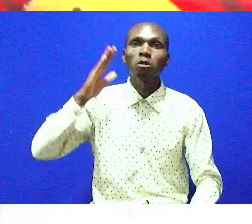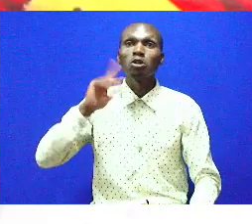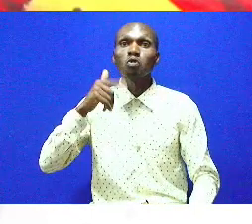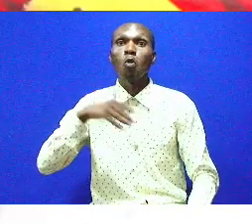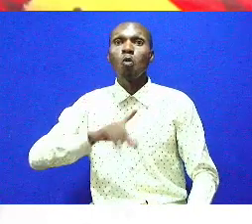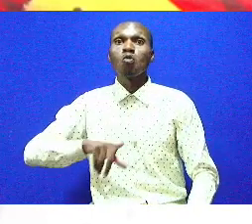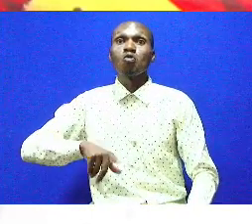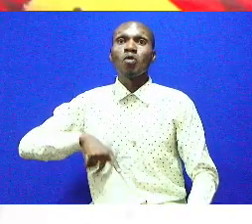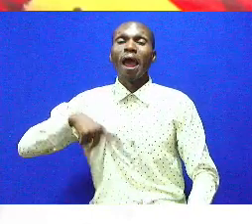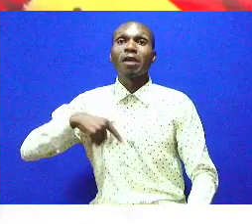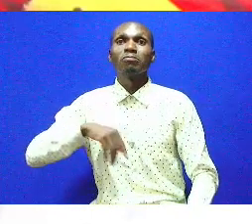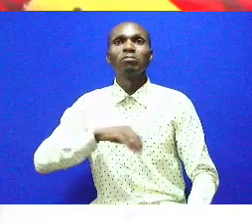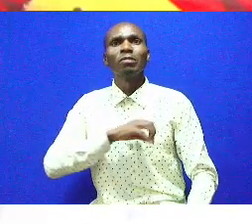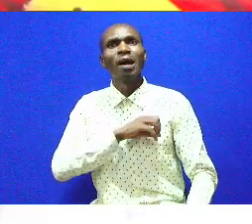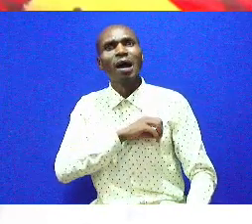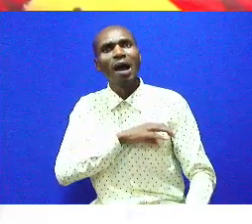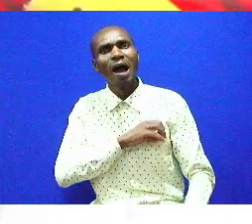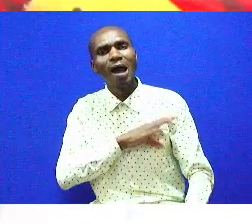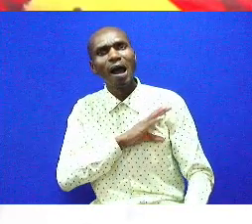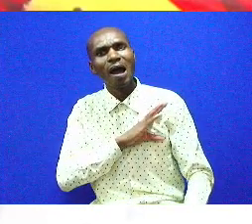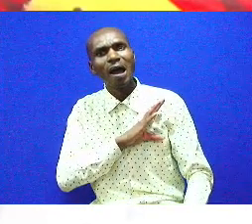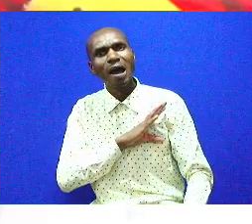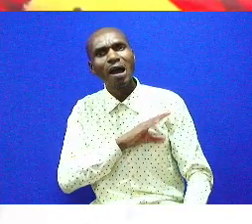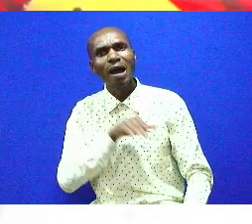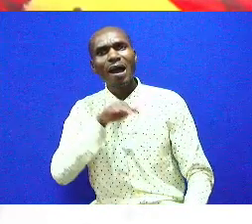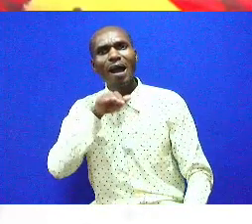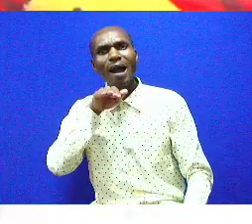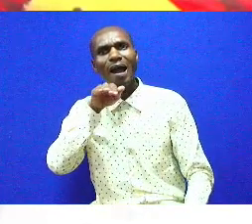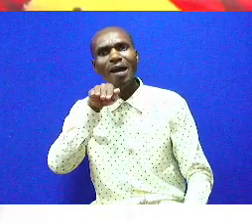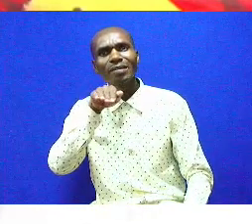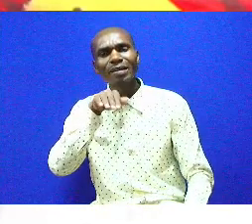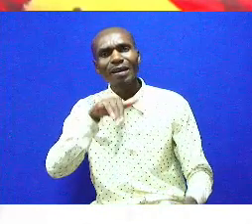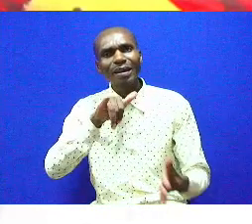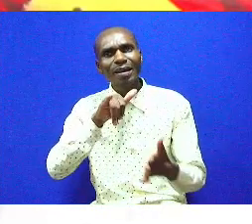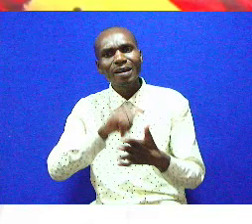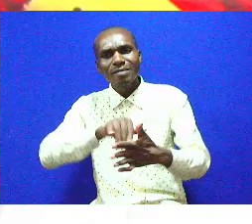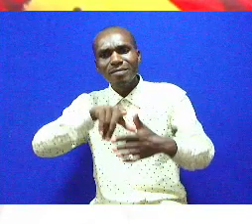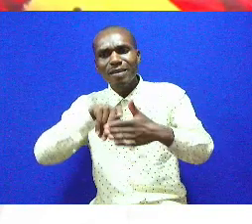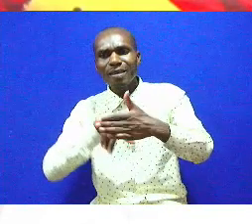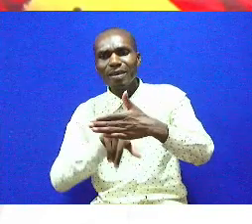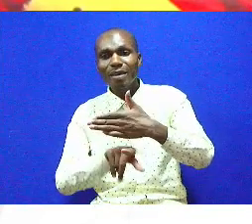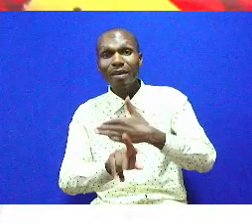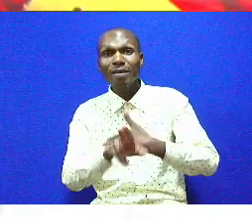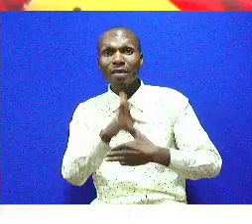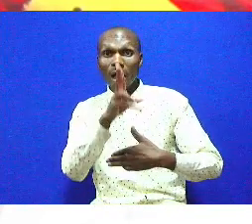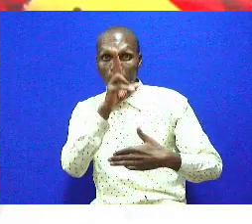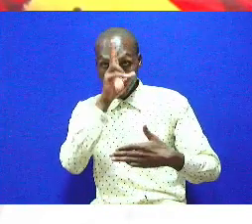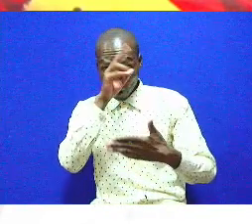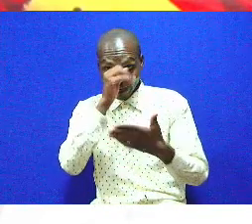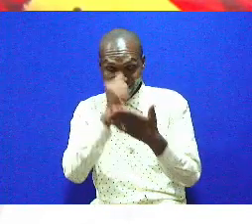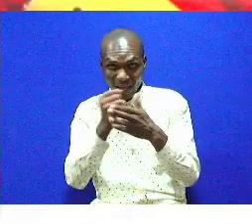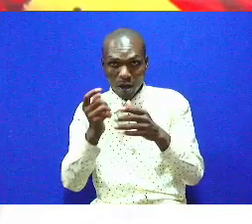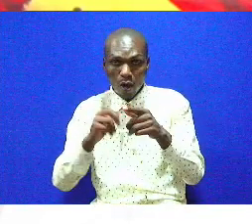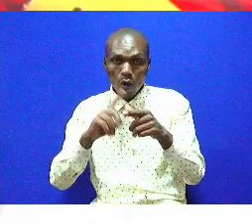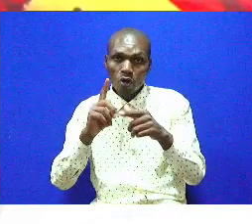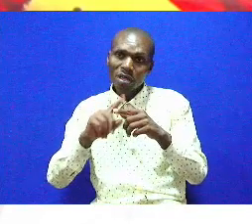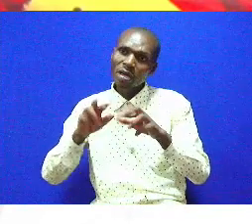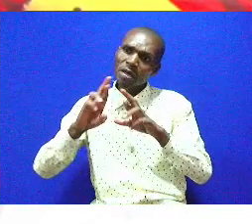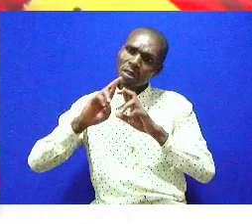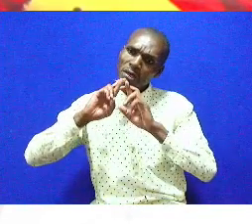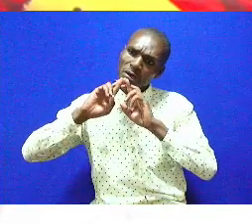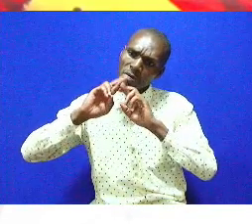Wabaire boko kusiriliwa ni gobabuli wakwe ni kebunangu ikabale asi kitasini kiabanya nyimbo na bo igo waka